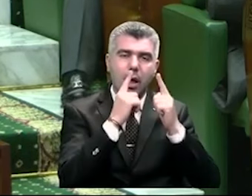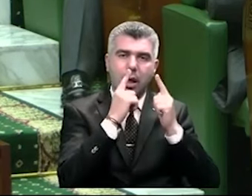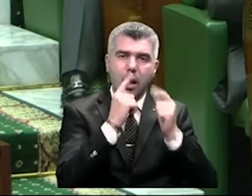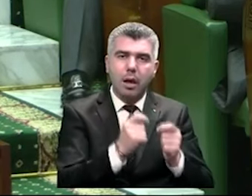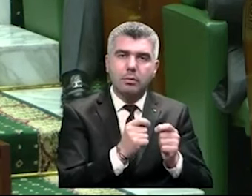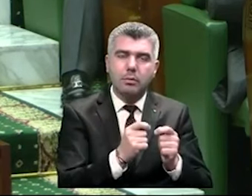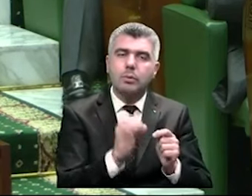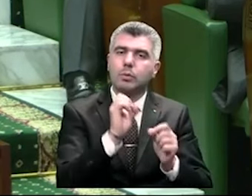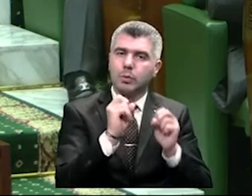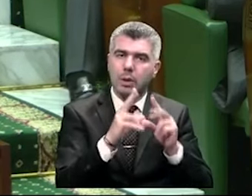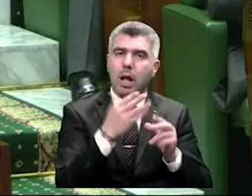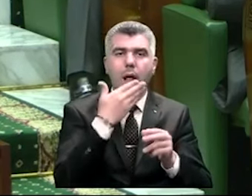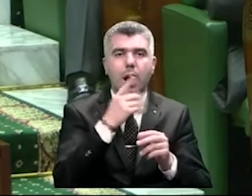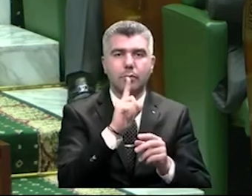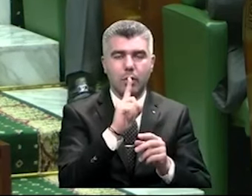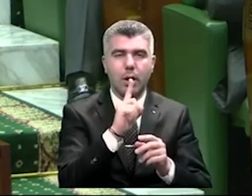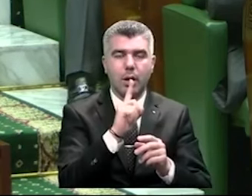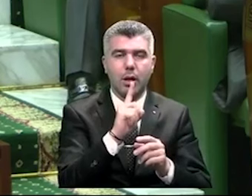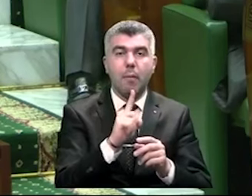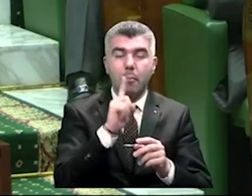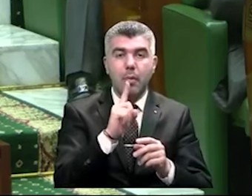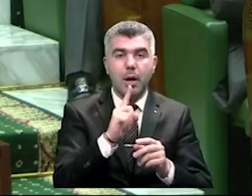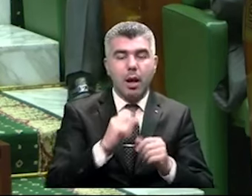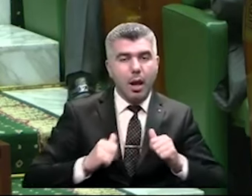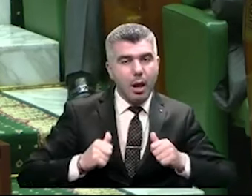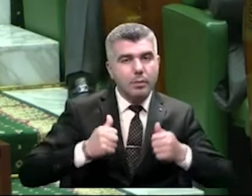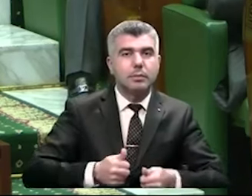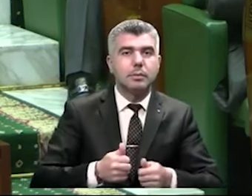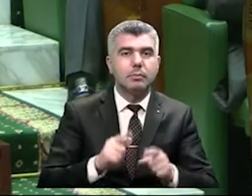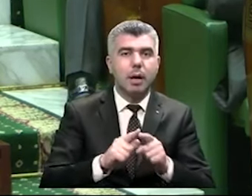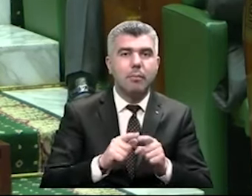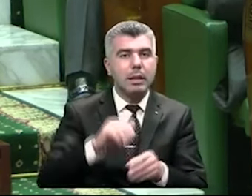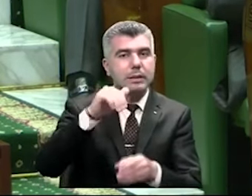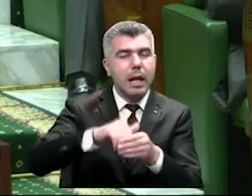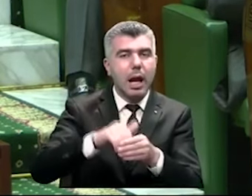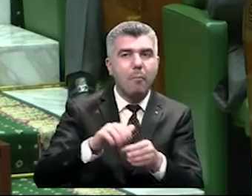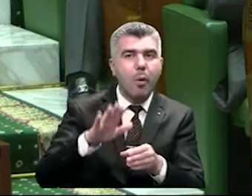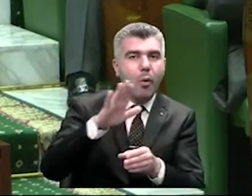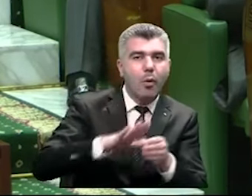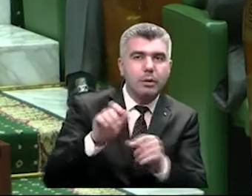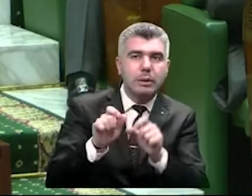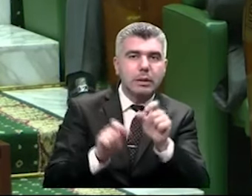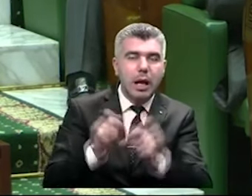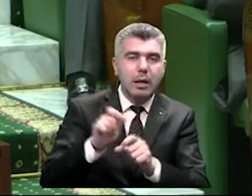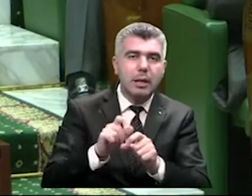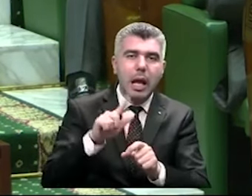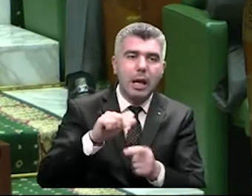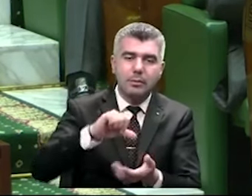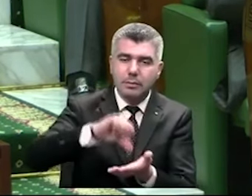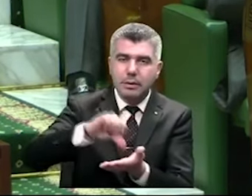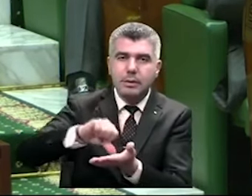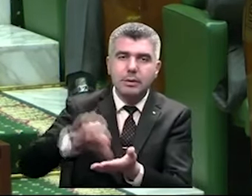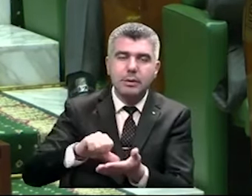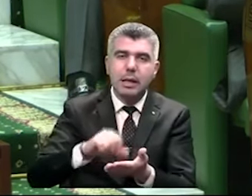والجهات الحمد لله ولكن كيبقى الطموح ديالنا سيد الوزير دائما كمنتخب الممثلين ديال الساكنه ان بعض النقط السوداء